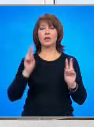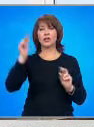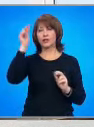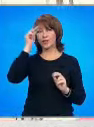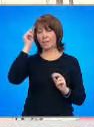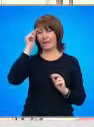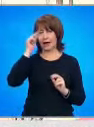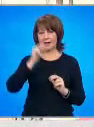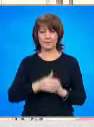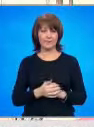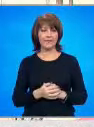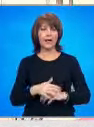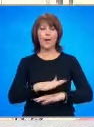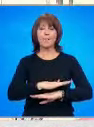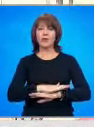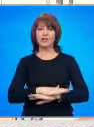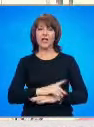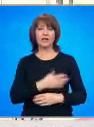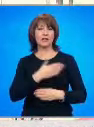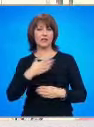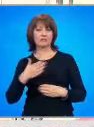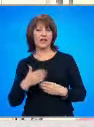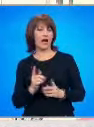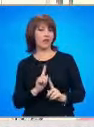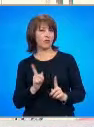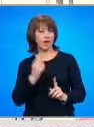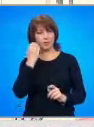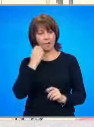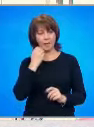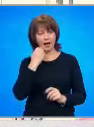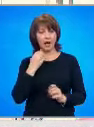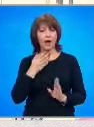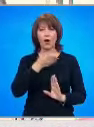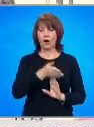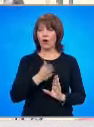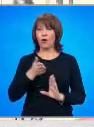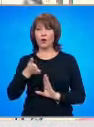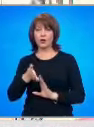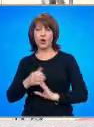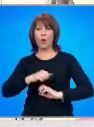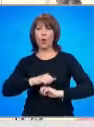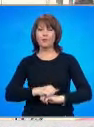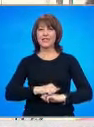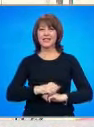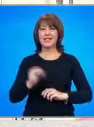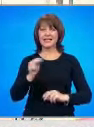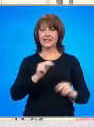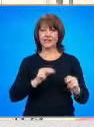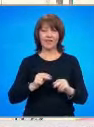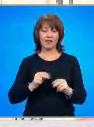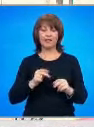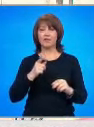в Общинския съвет. Поведението му, пак казвам, е крайно неадекватно. Ходи в Общинския съвет по коридорите с маска